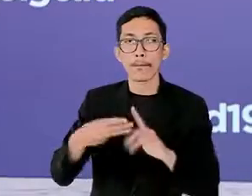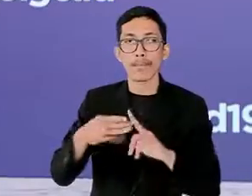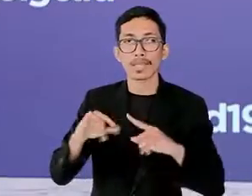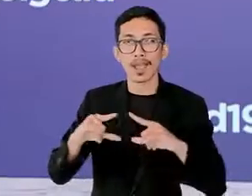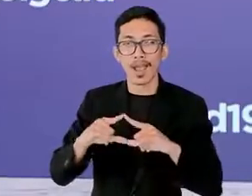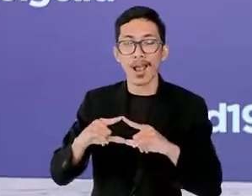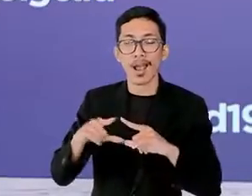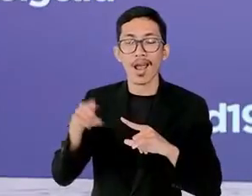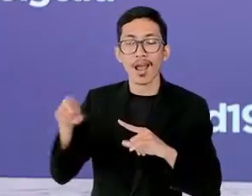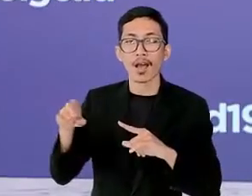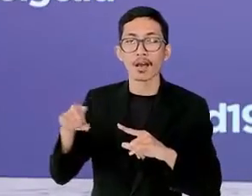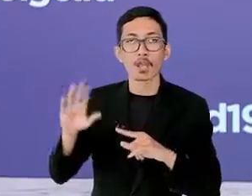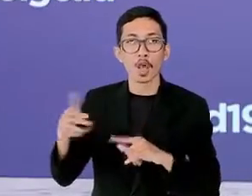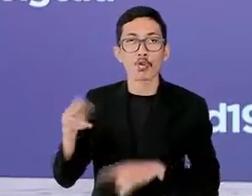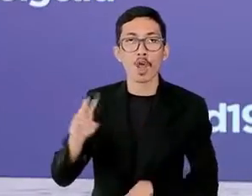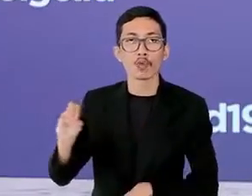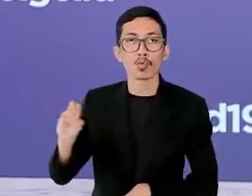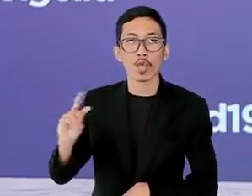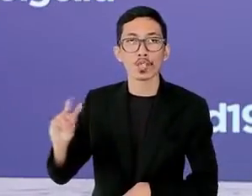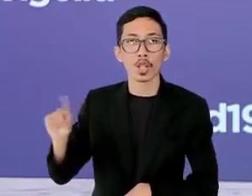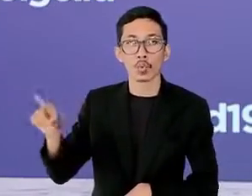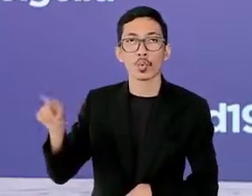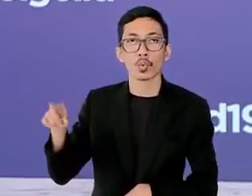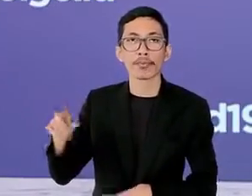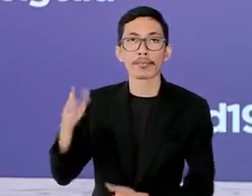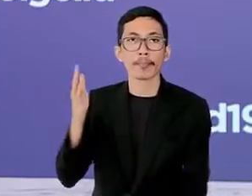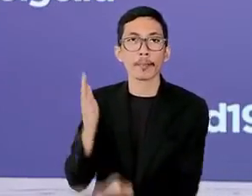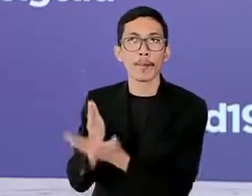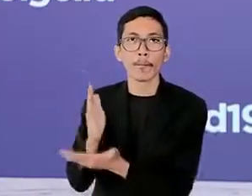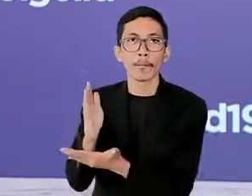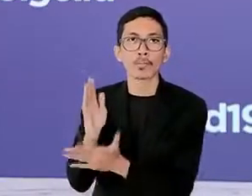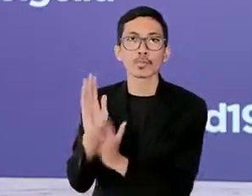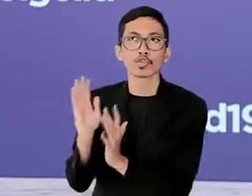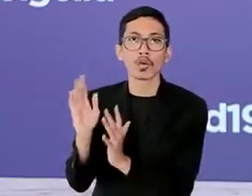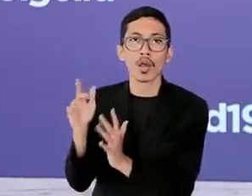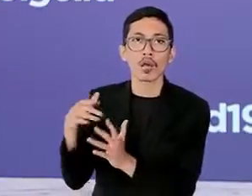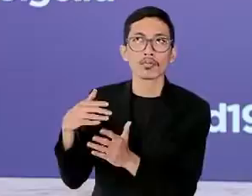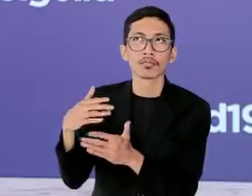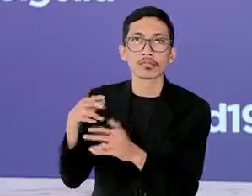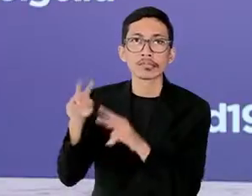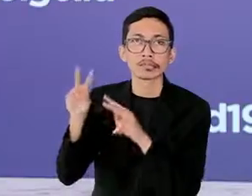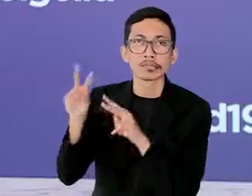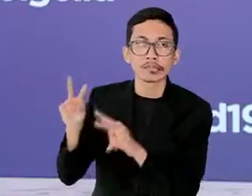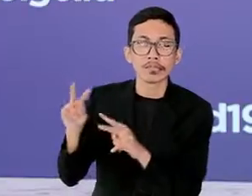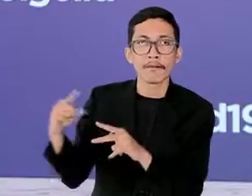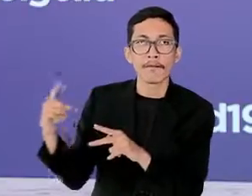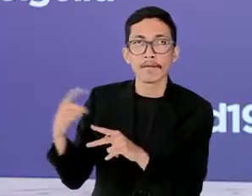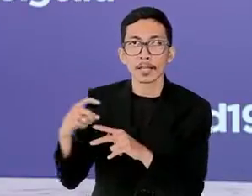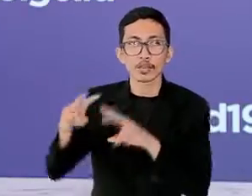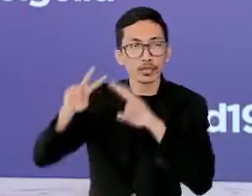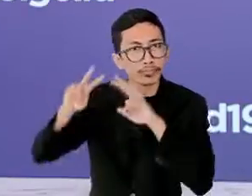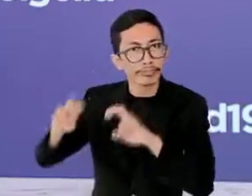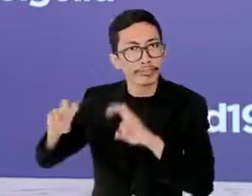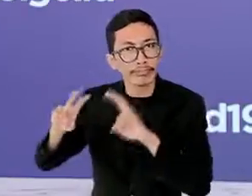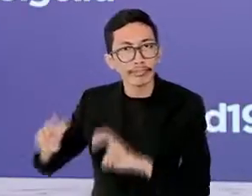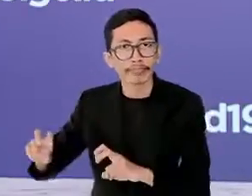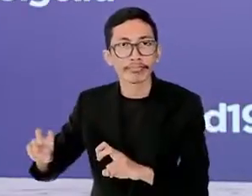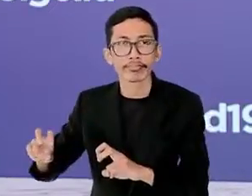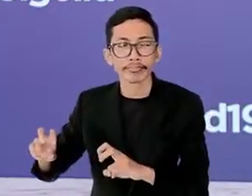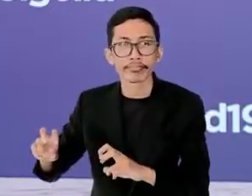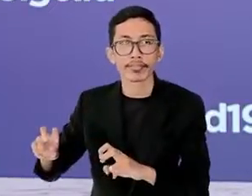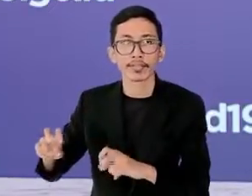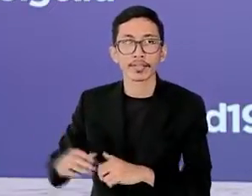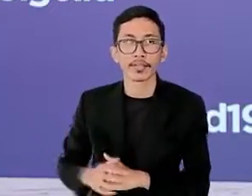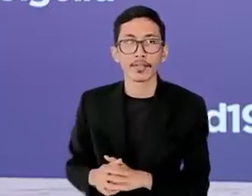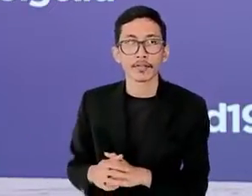varian ini kemudian ditetapkan sebagai varian yang diamati atau variant of Interest oleh